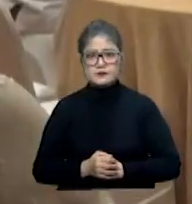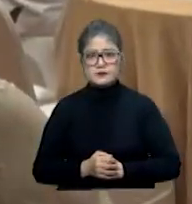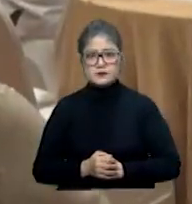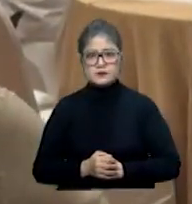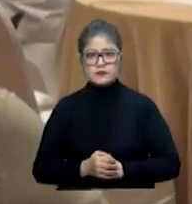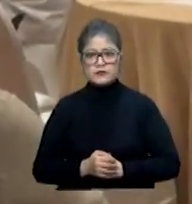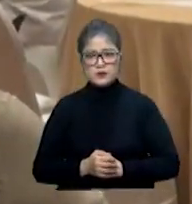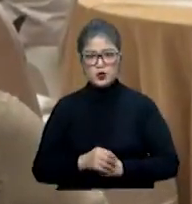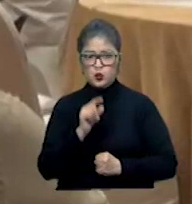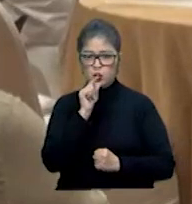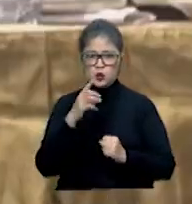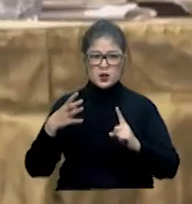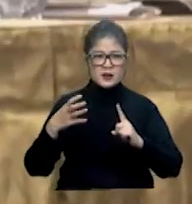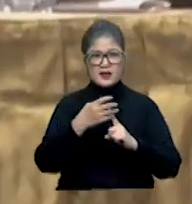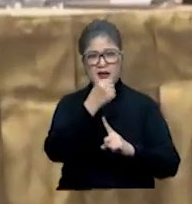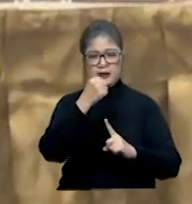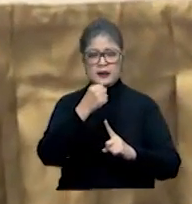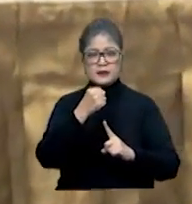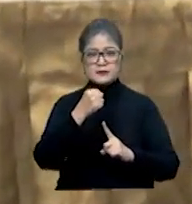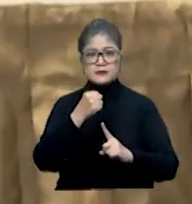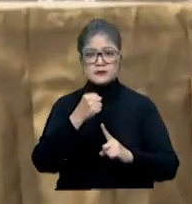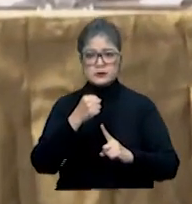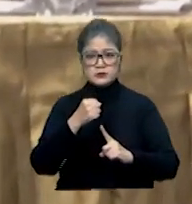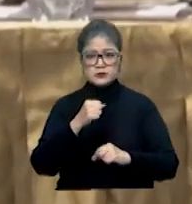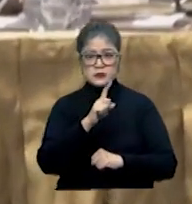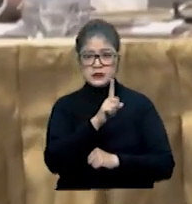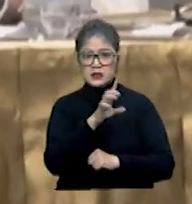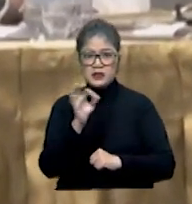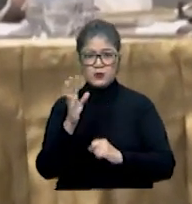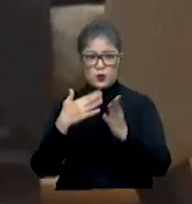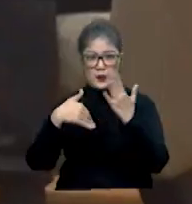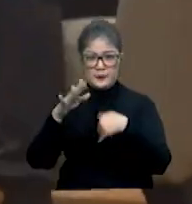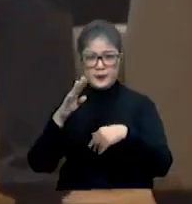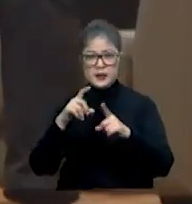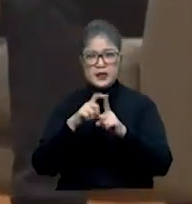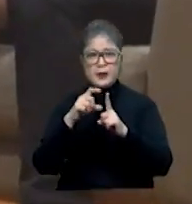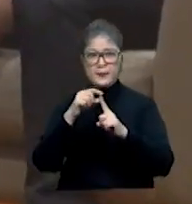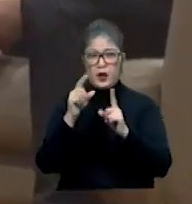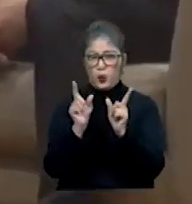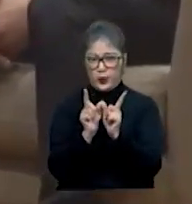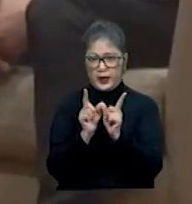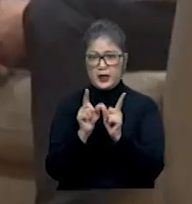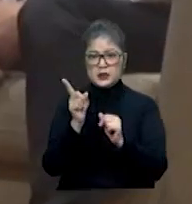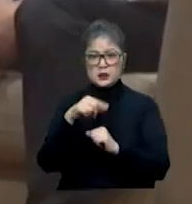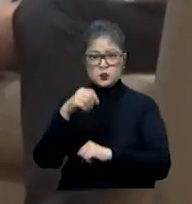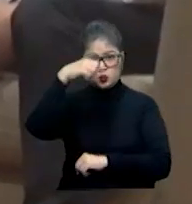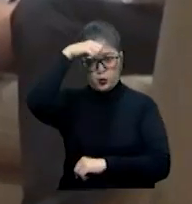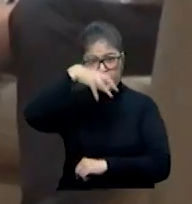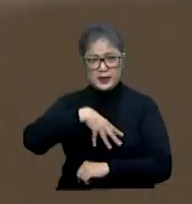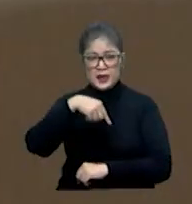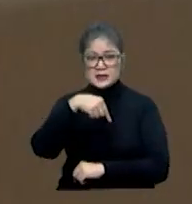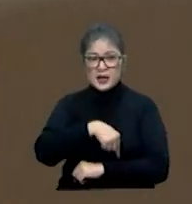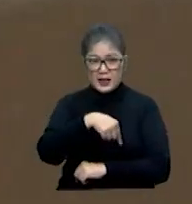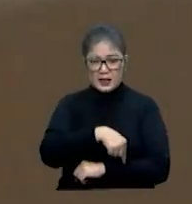Demi meraih target double digit suara di pemilu 2024 mendatang, DPW Partai Perindo Sumatera Selatan menggelar Rakorwil